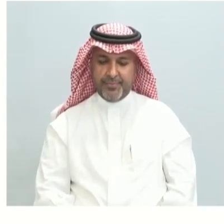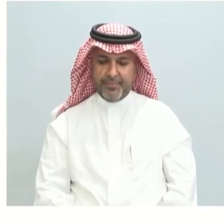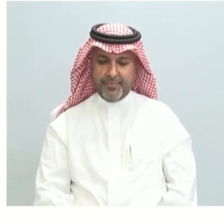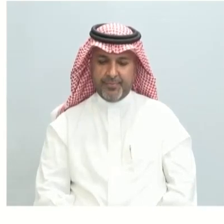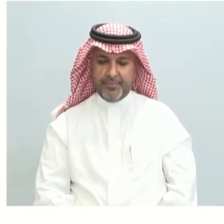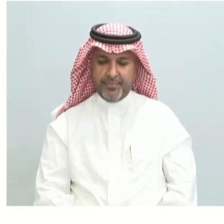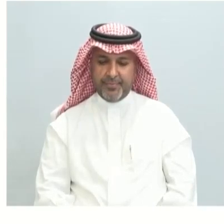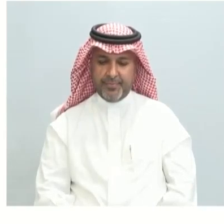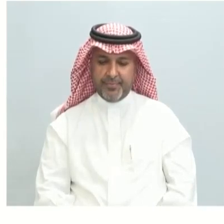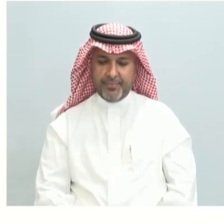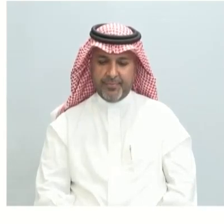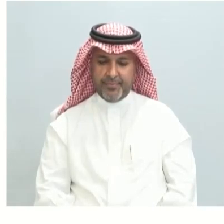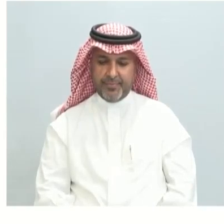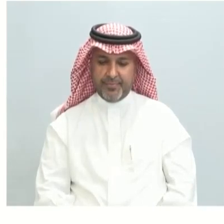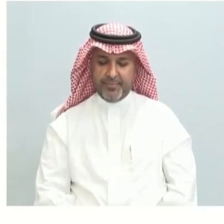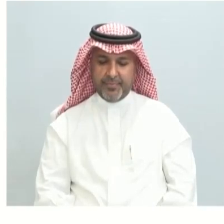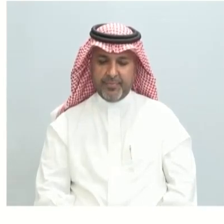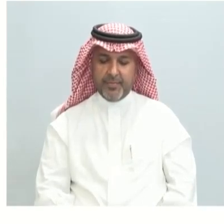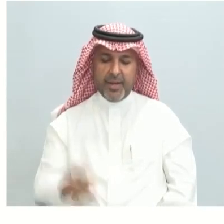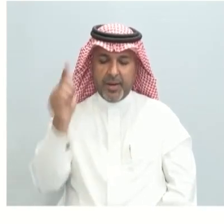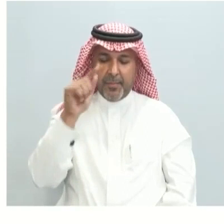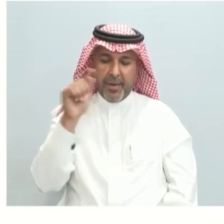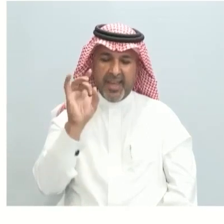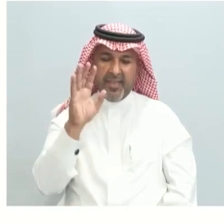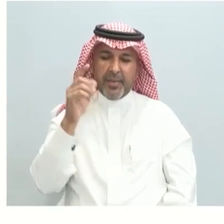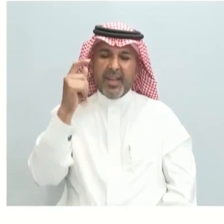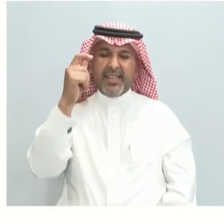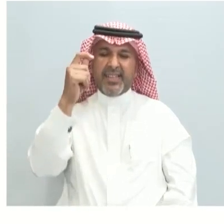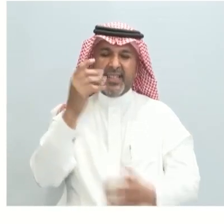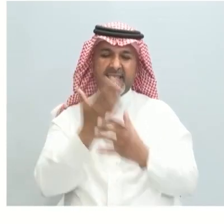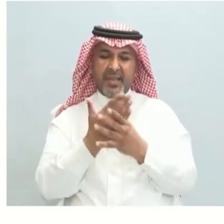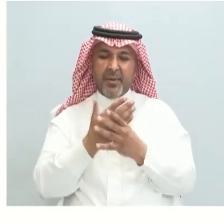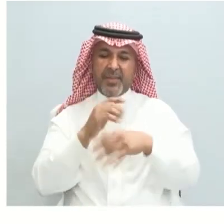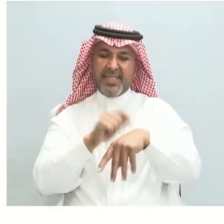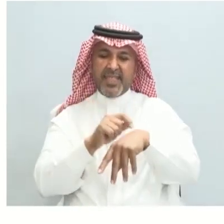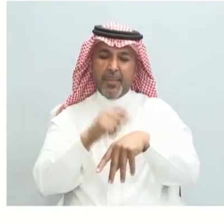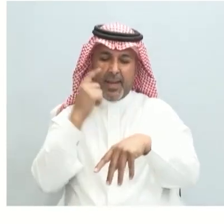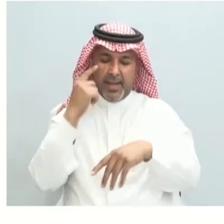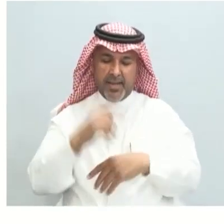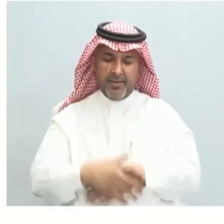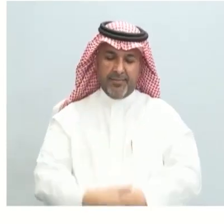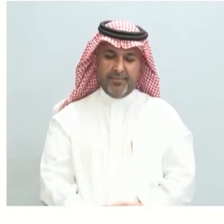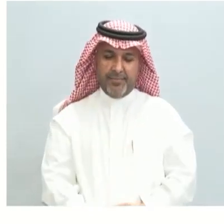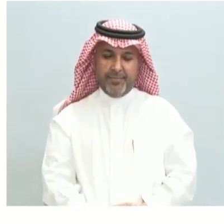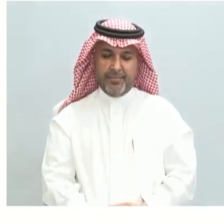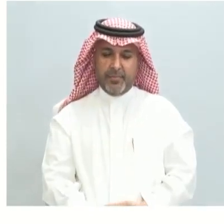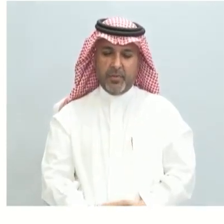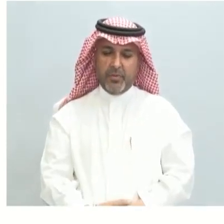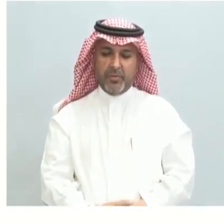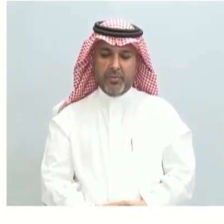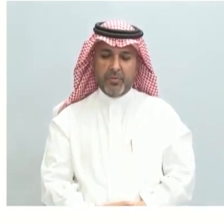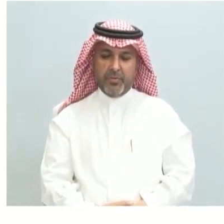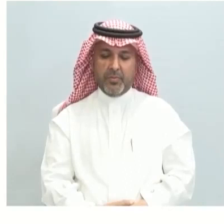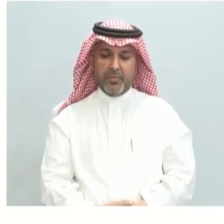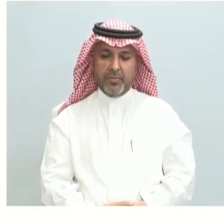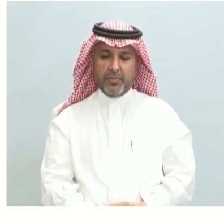حبيتوا أن نكتبها على شكل تي فهو أفضل بي لتي أو لو خليتها ثيتا ما هو